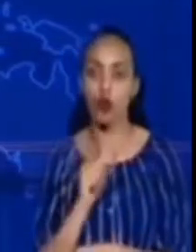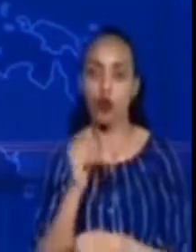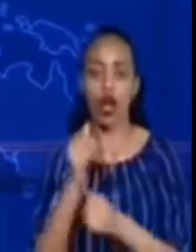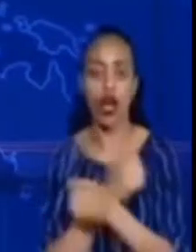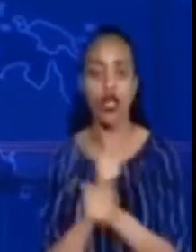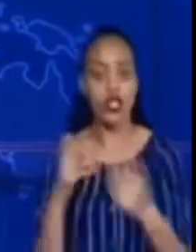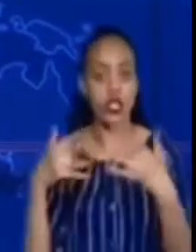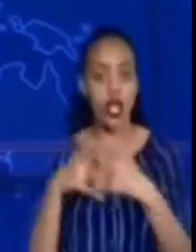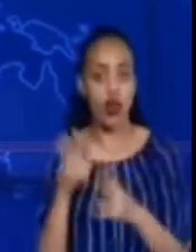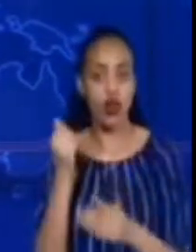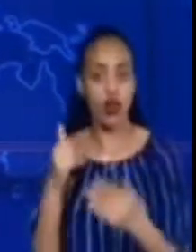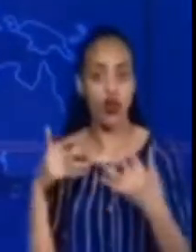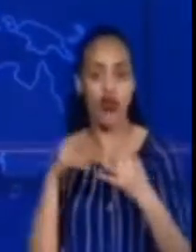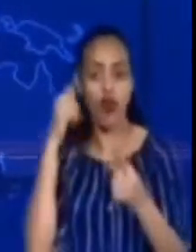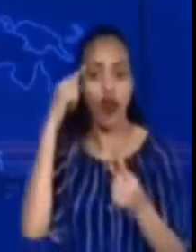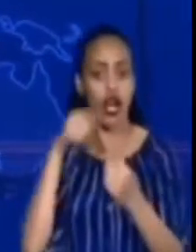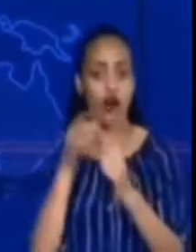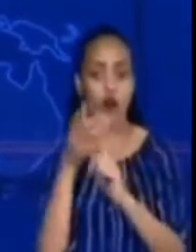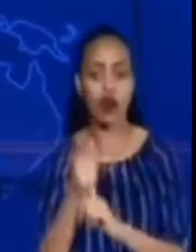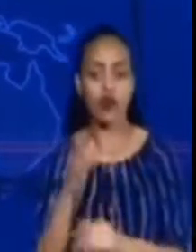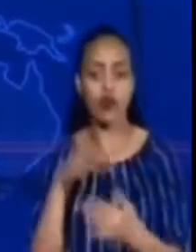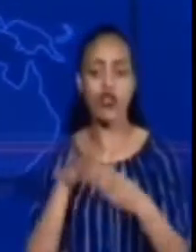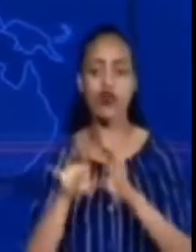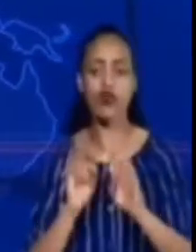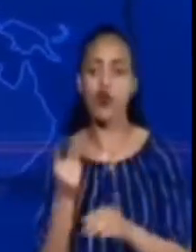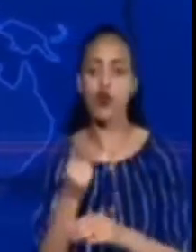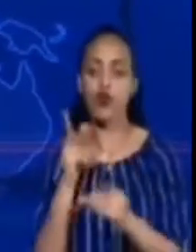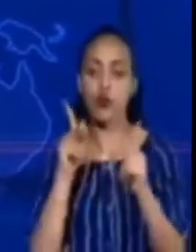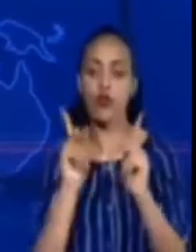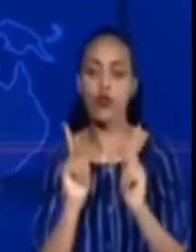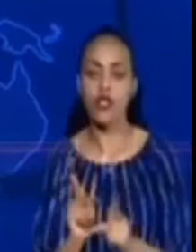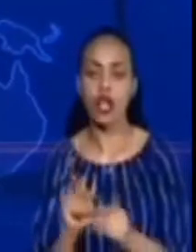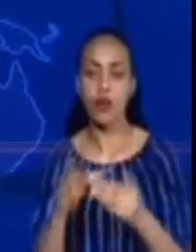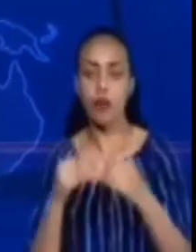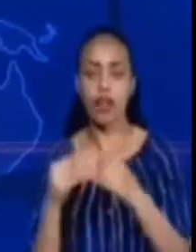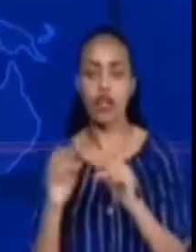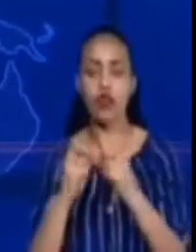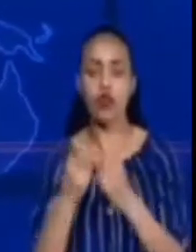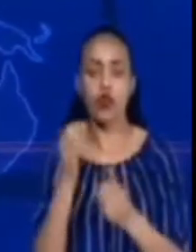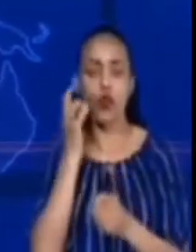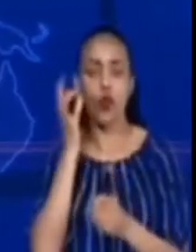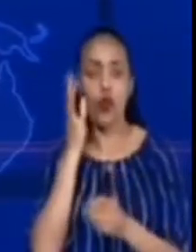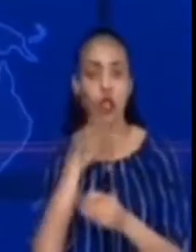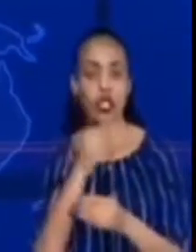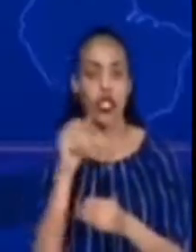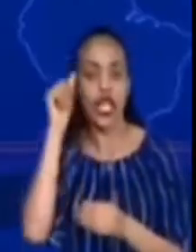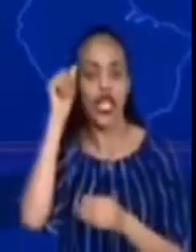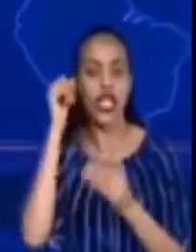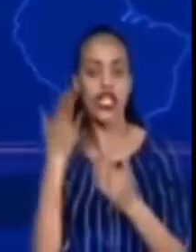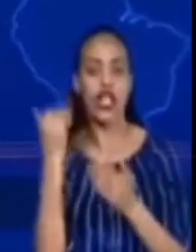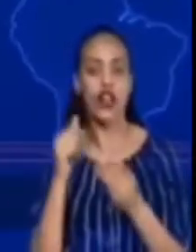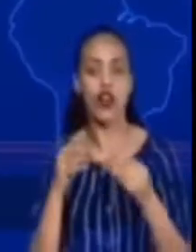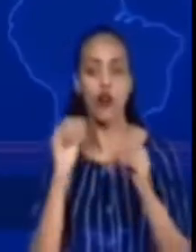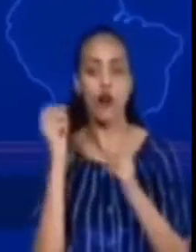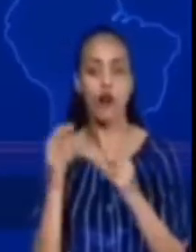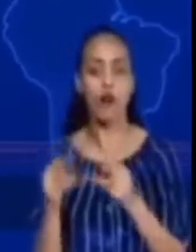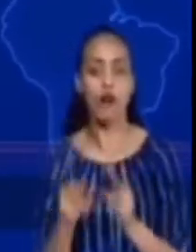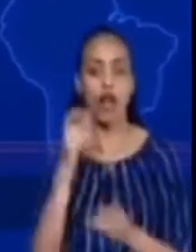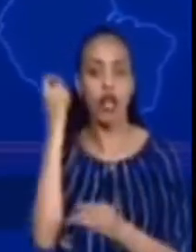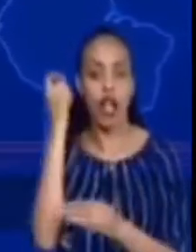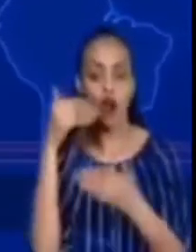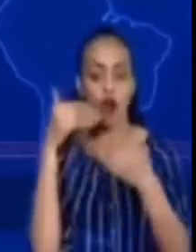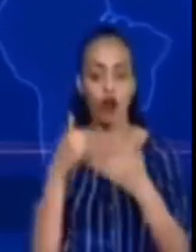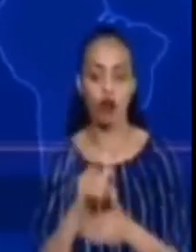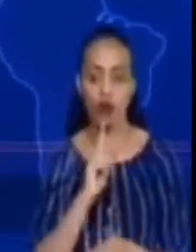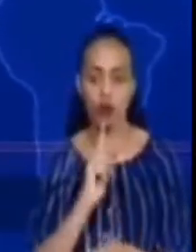የአክሱም መንግስት ባልተመሰረተበት ዘመን ላይ አክሱም ተነስቶ ንግስት ሳባ እስራኤልዳ